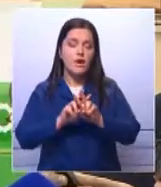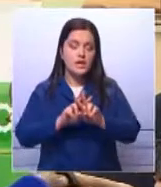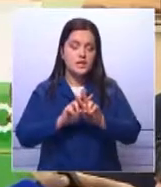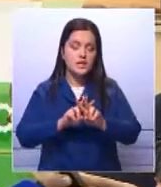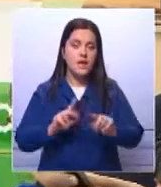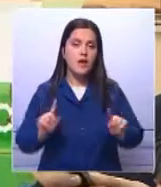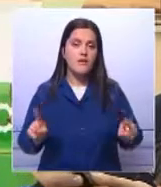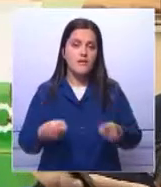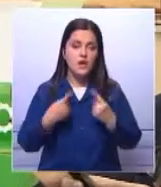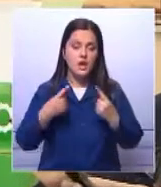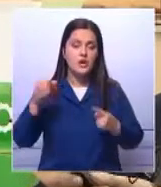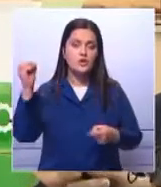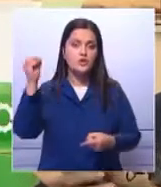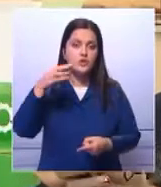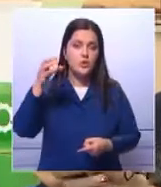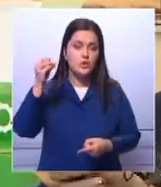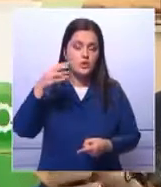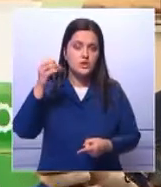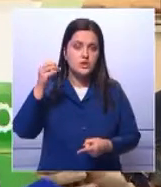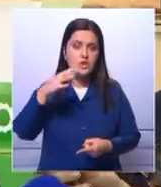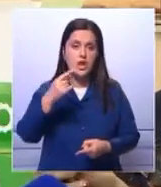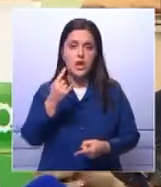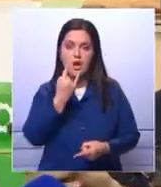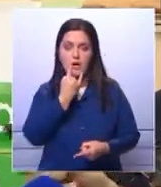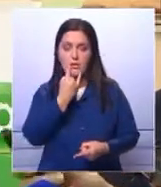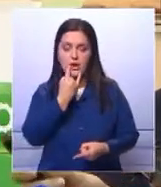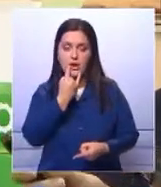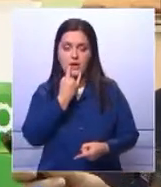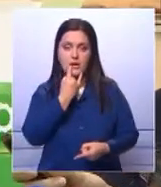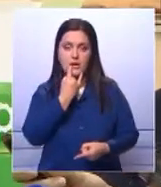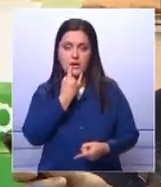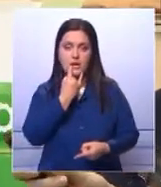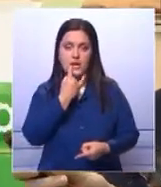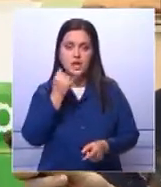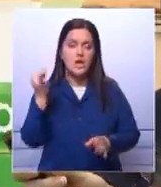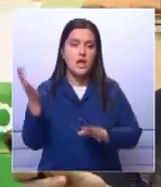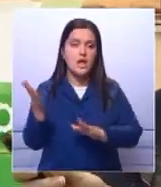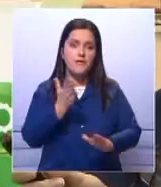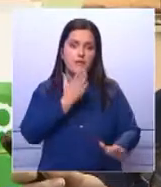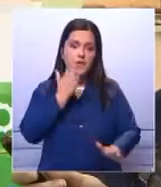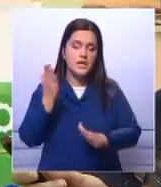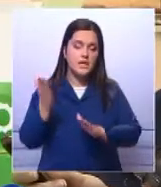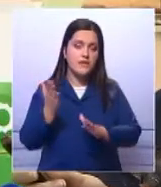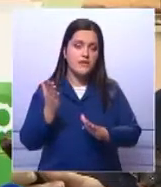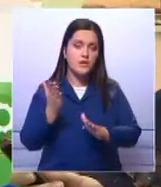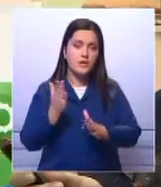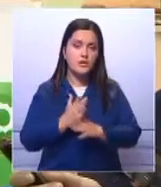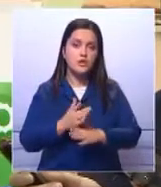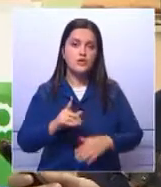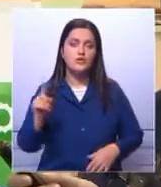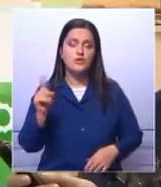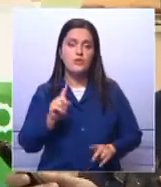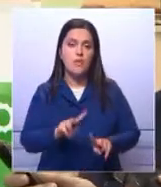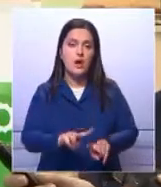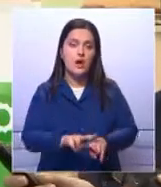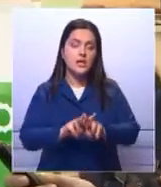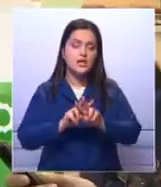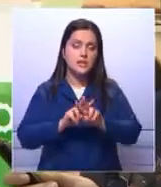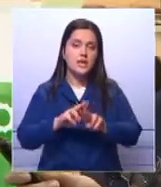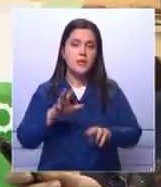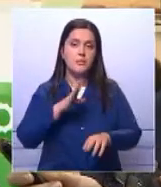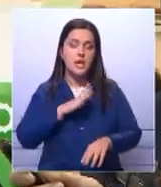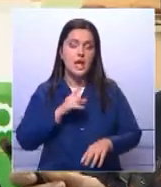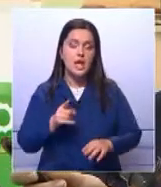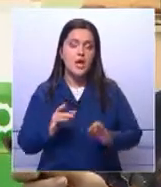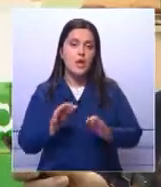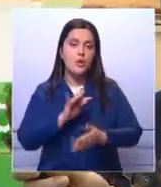появились солнечные, такие небольшие солнечные и ветровые станции, чтобы Астана была, скажем, тем